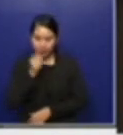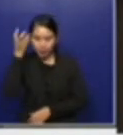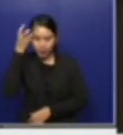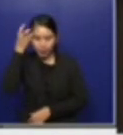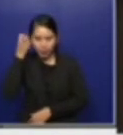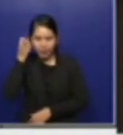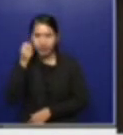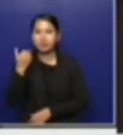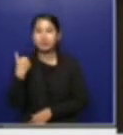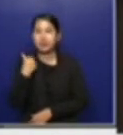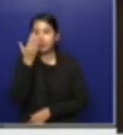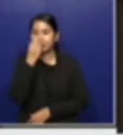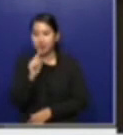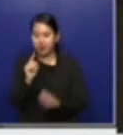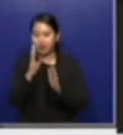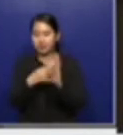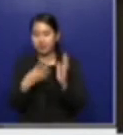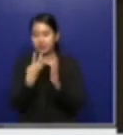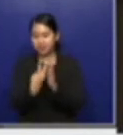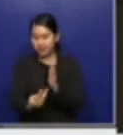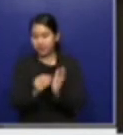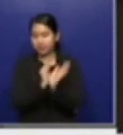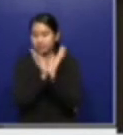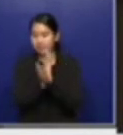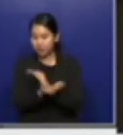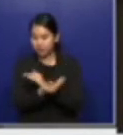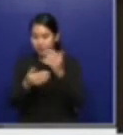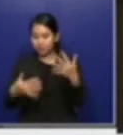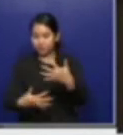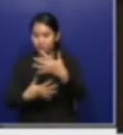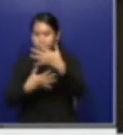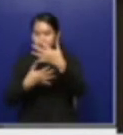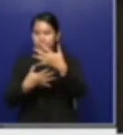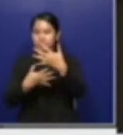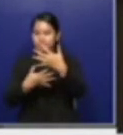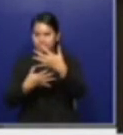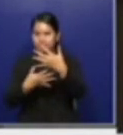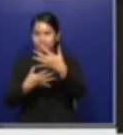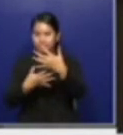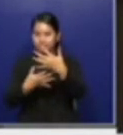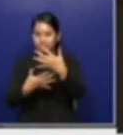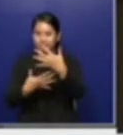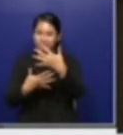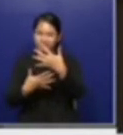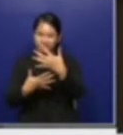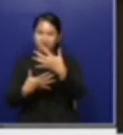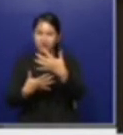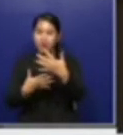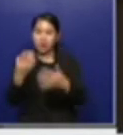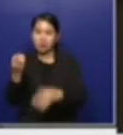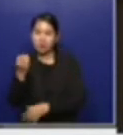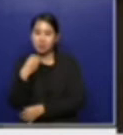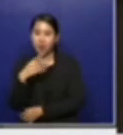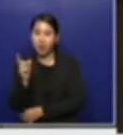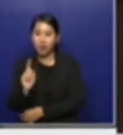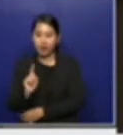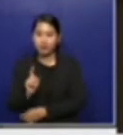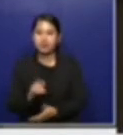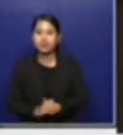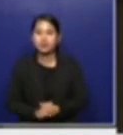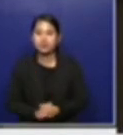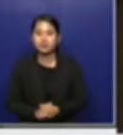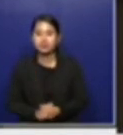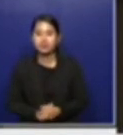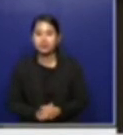กังวลเพราะว่ารายงานแผนปฏิรูป10ด้านแต่แจ้งมาว่าบอกมาว่ามีเรื่อง